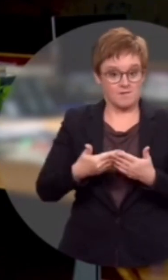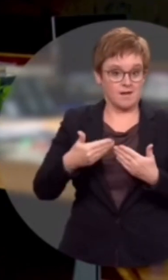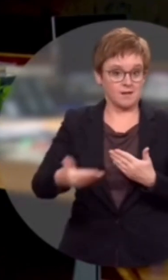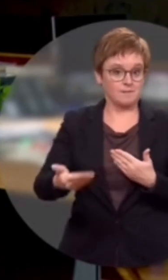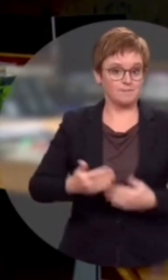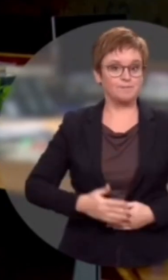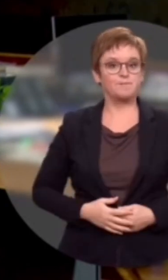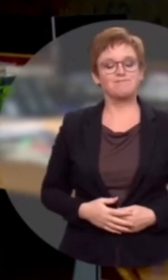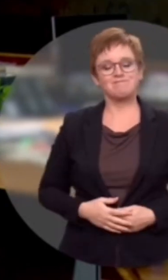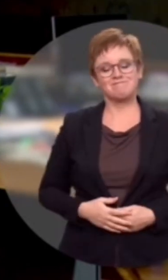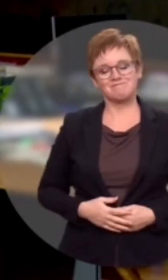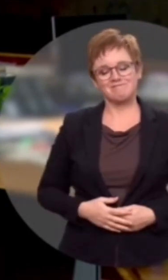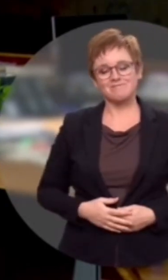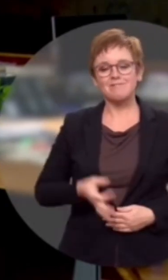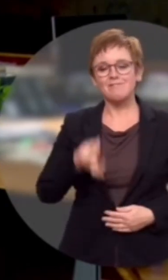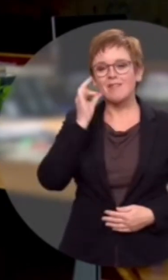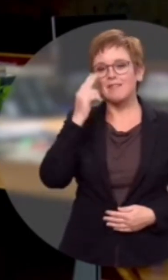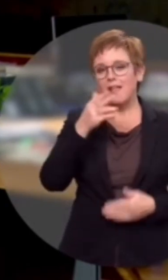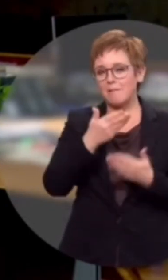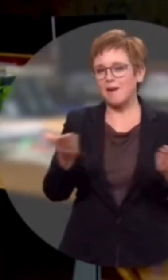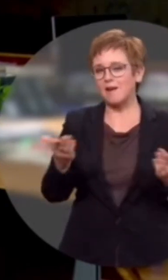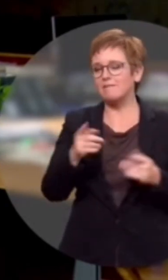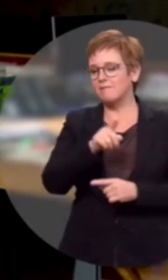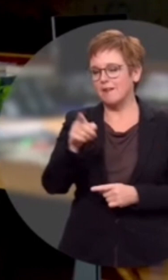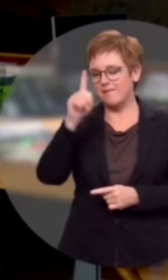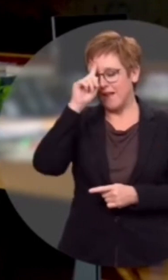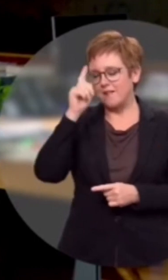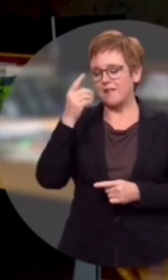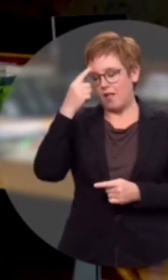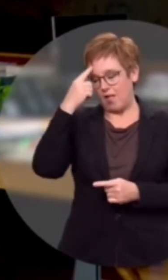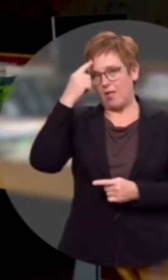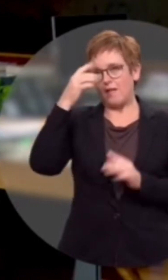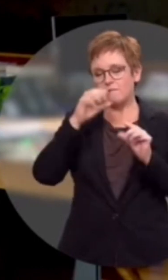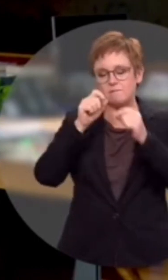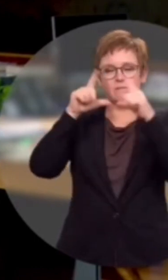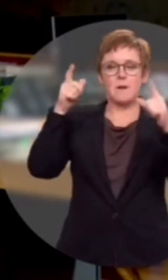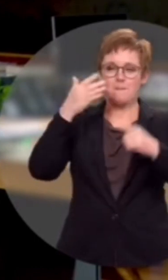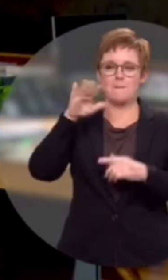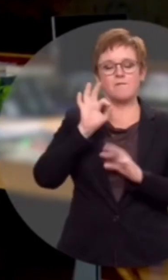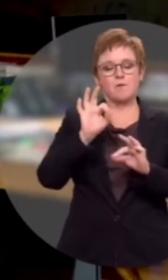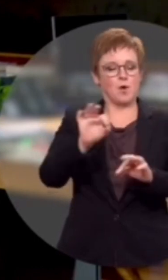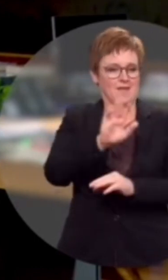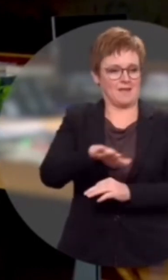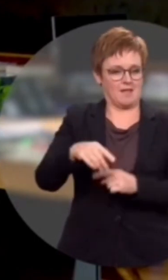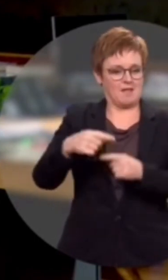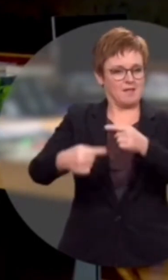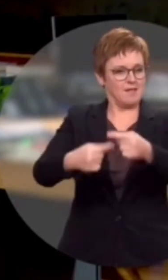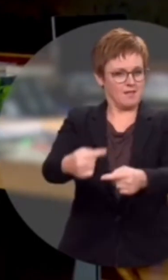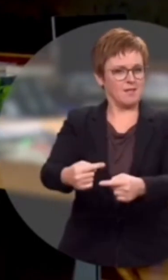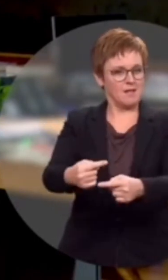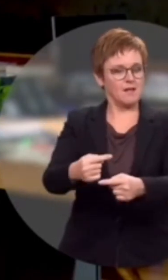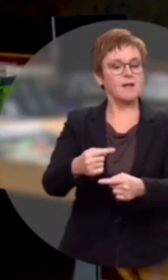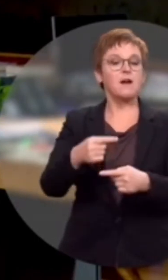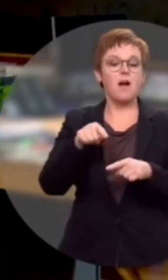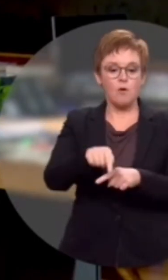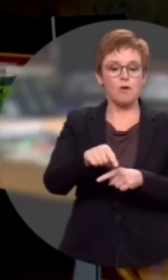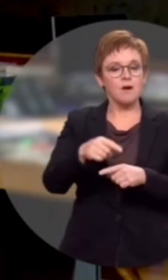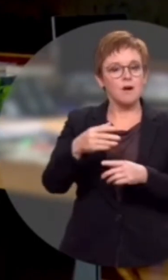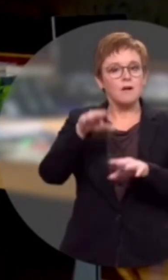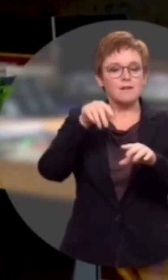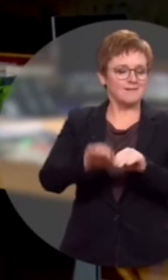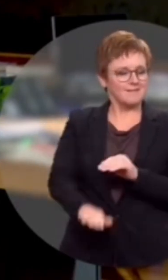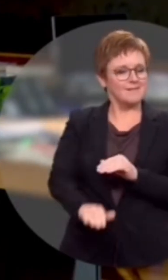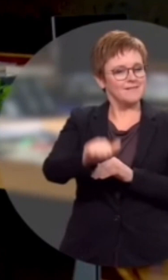Meine Damen und Herren, wir sollten uns mehr an unseren Kindern orientieren und so wie sie nicht aufhören,